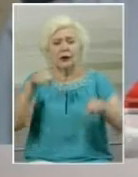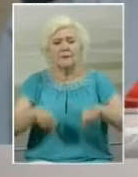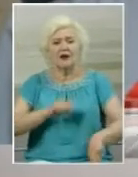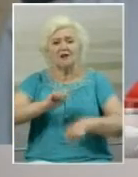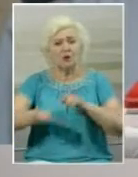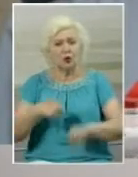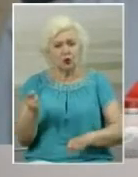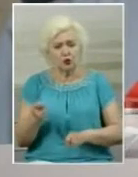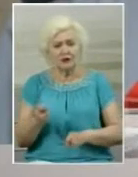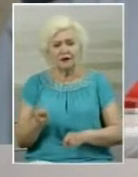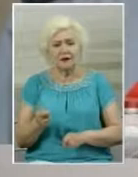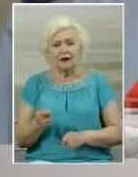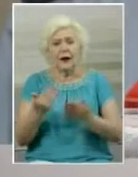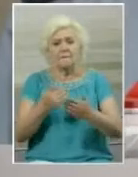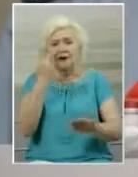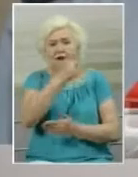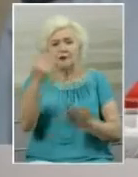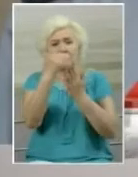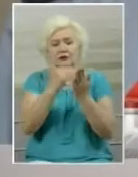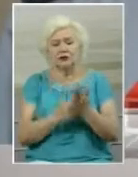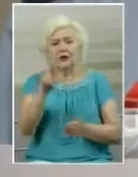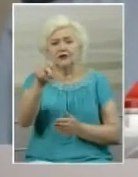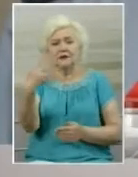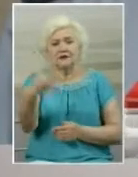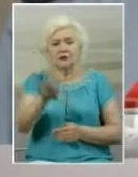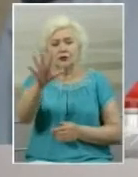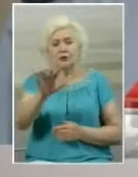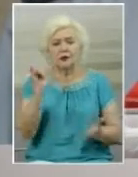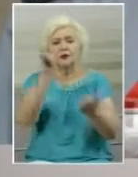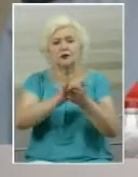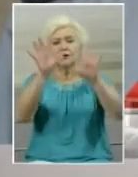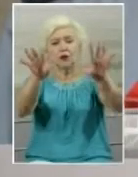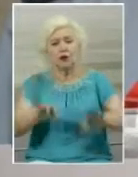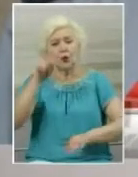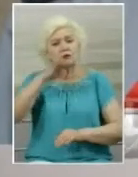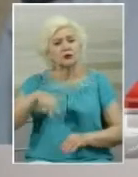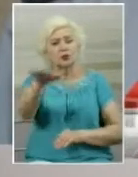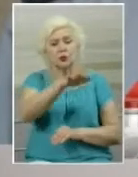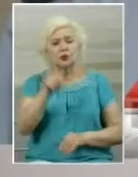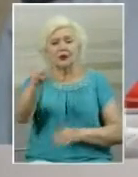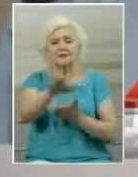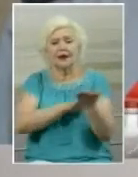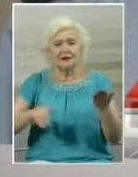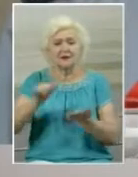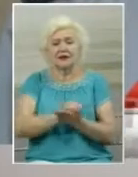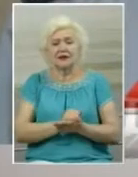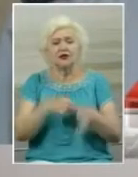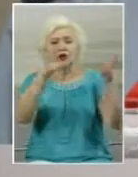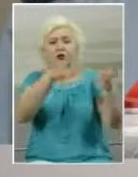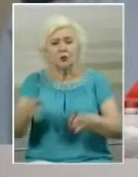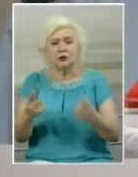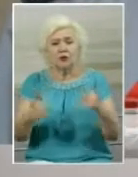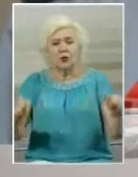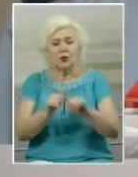правопорушення, передбачено статтею 245 Кримінального кодексу України, це знищення або пошкодження